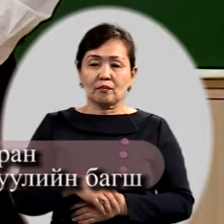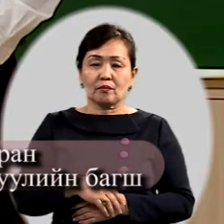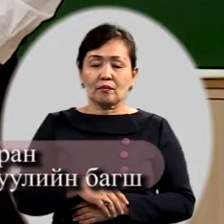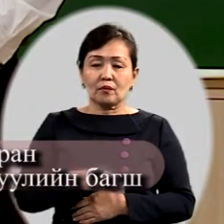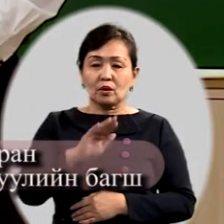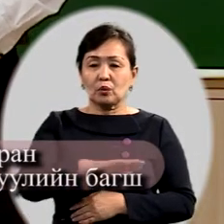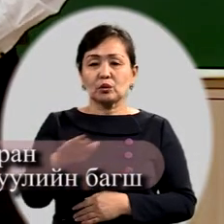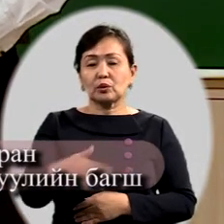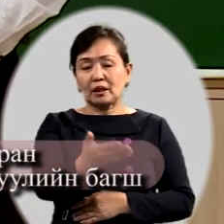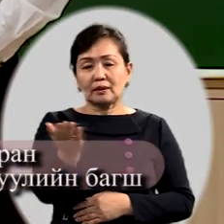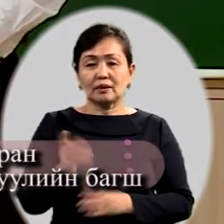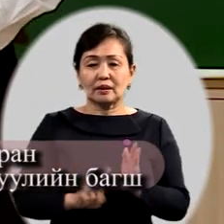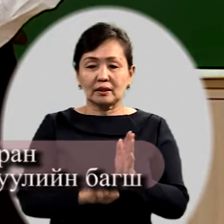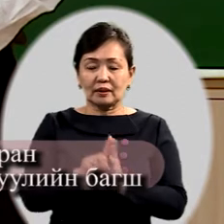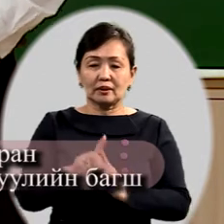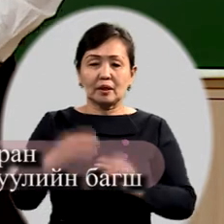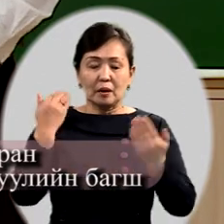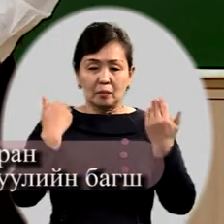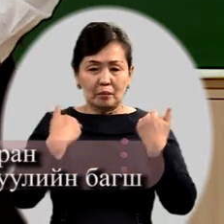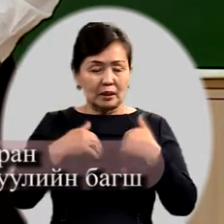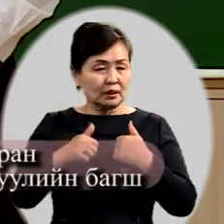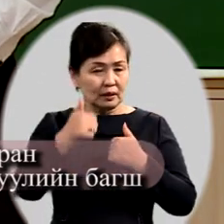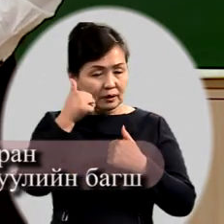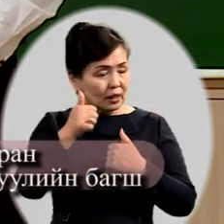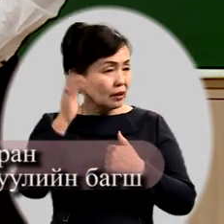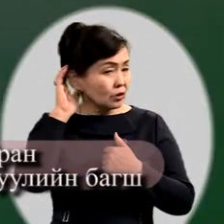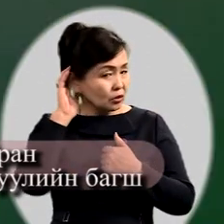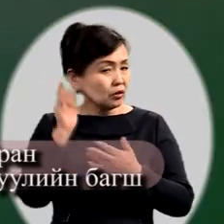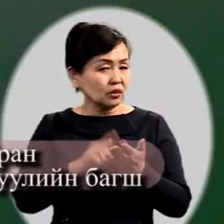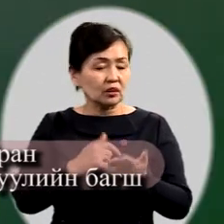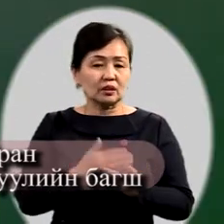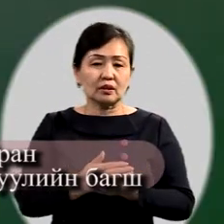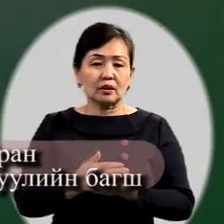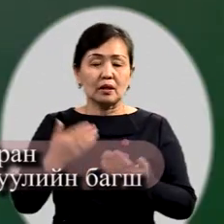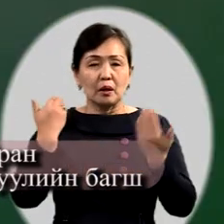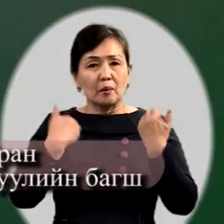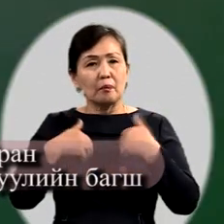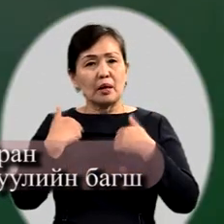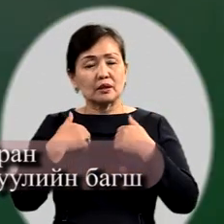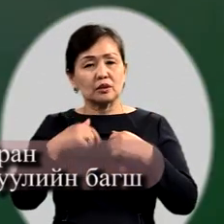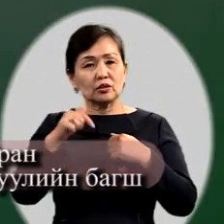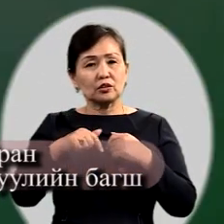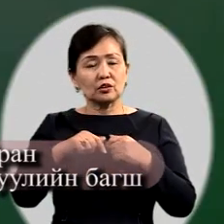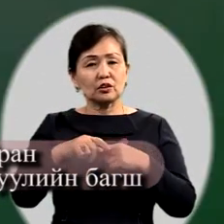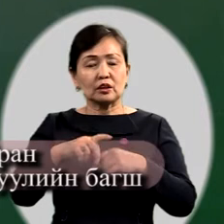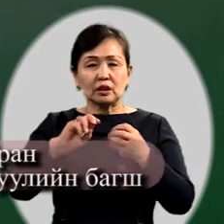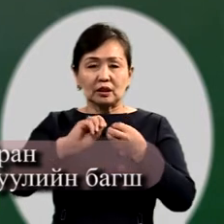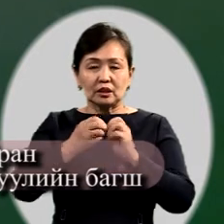Боламыз. Мұғалімдеріңді зейіндене тыңдап, сабақ аяқталған соң үй тапсырмасын жақсылап орындауларың